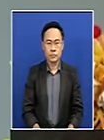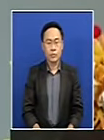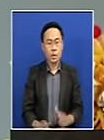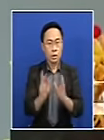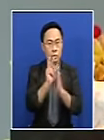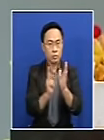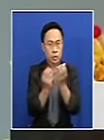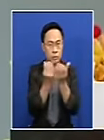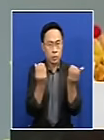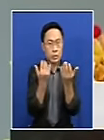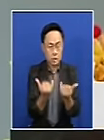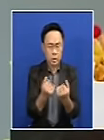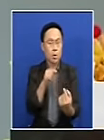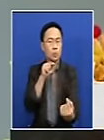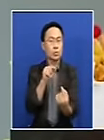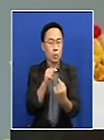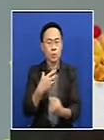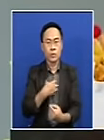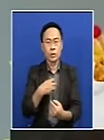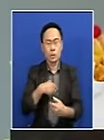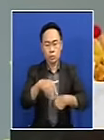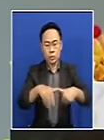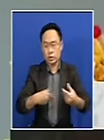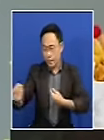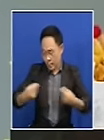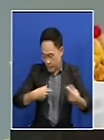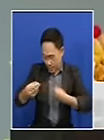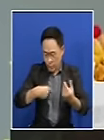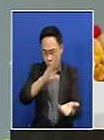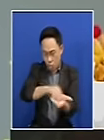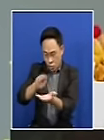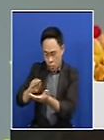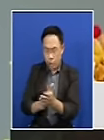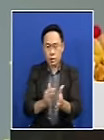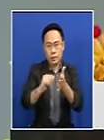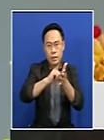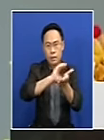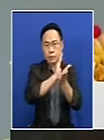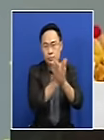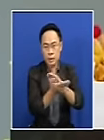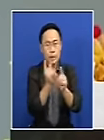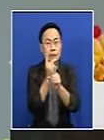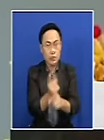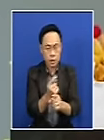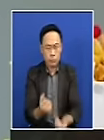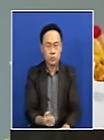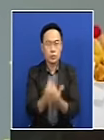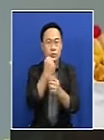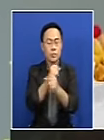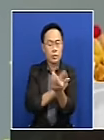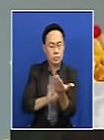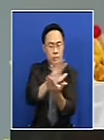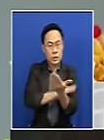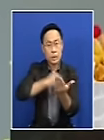รัฐธรรมนูญฉบับนี้ได้ตอบโจทย์ที่เราได้รับมอบหมายมานะครับในส่วนของการที่จะให้ประเทศกลับ